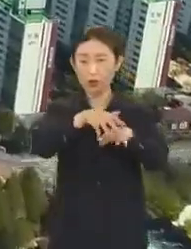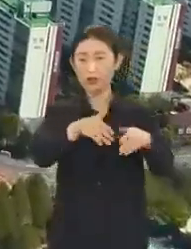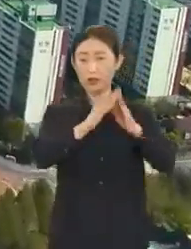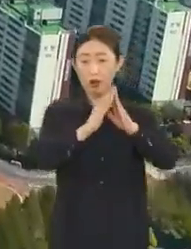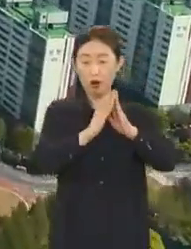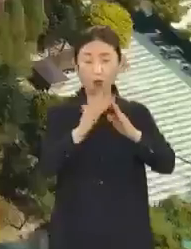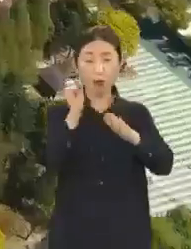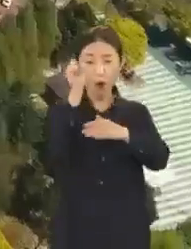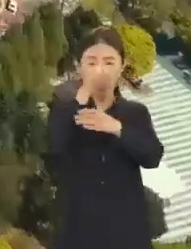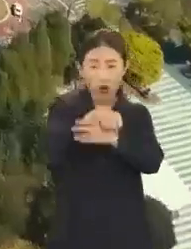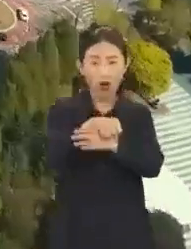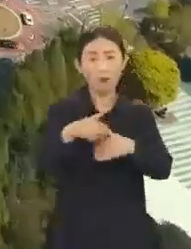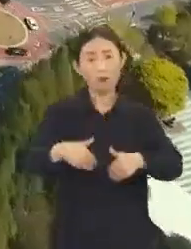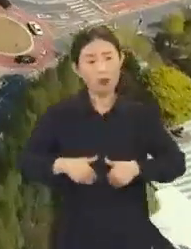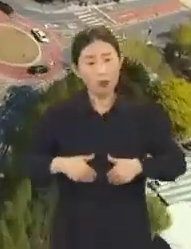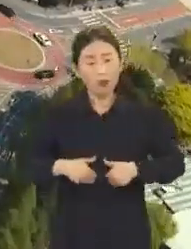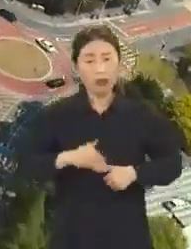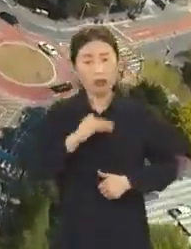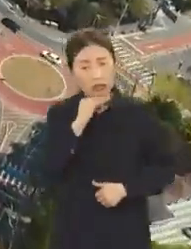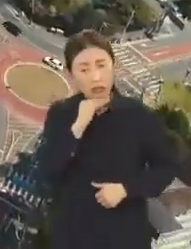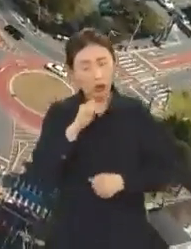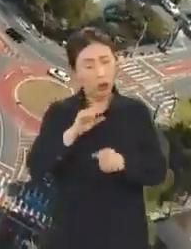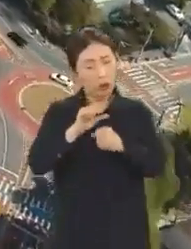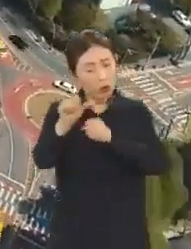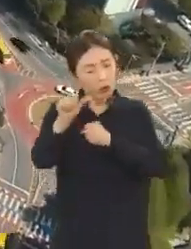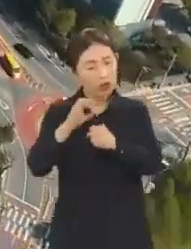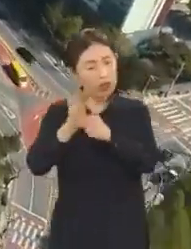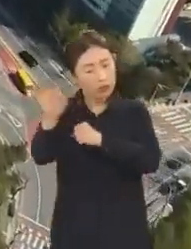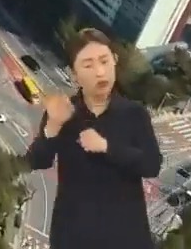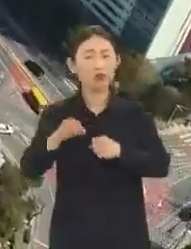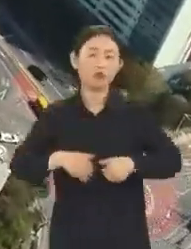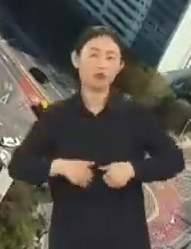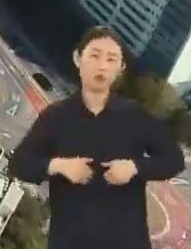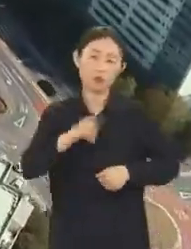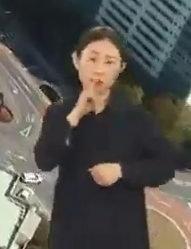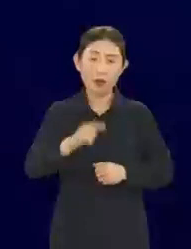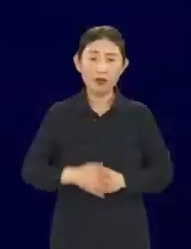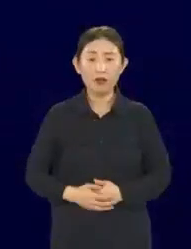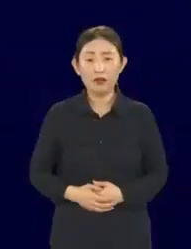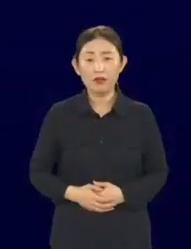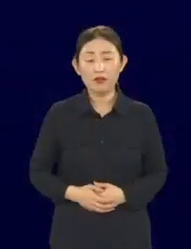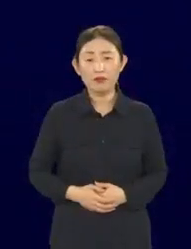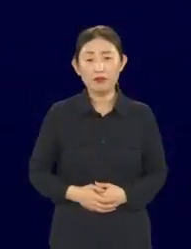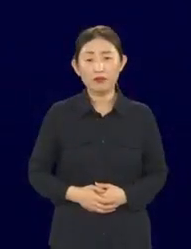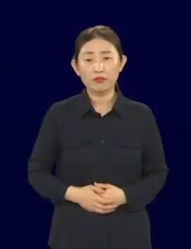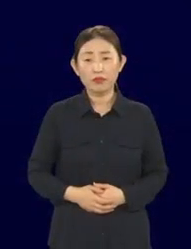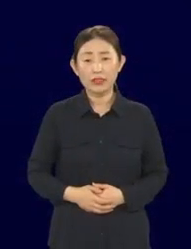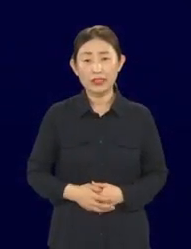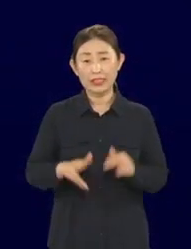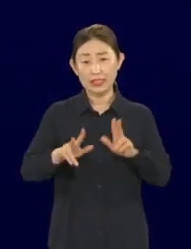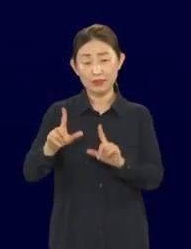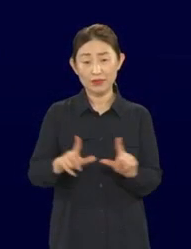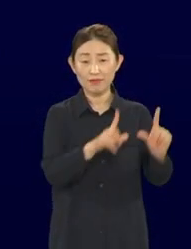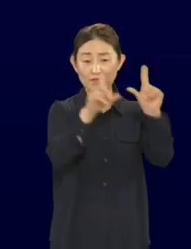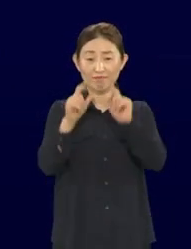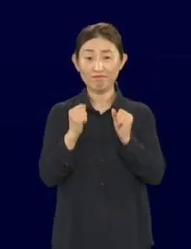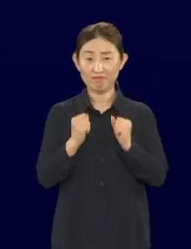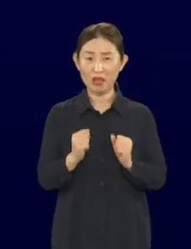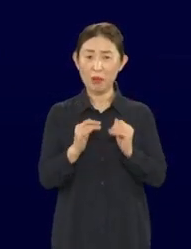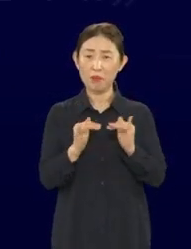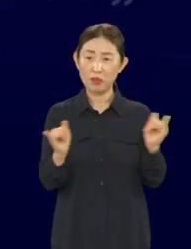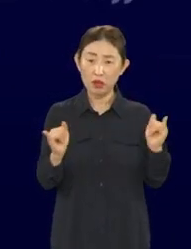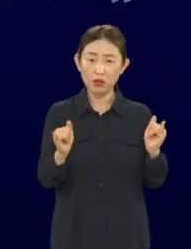등 적게는 5년에서 10년 이상의 시간이 걸린다는 점도 변수입니다. 거주하고 계신 분들의